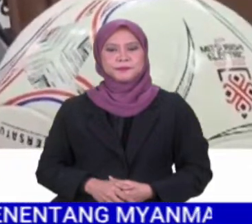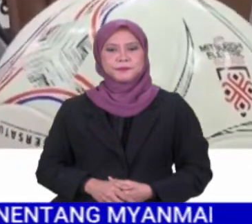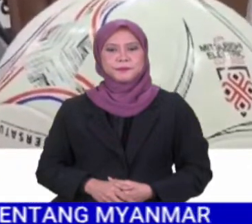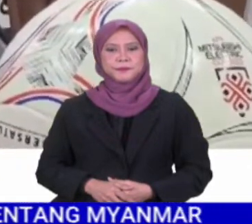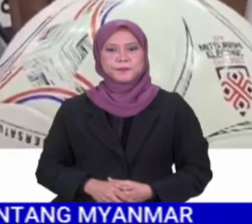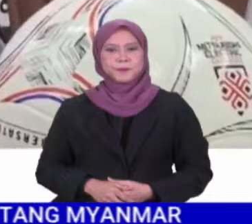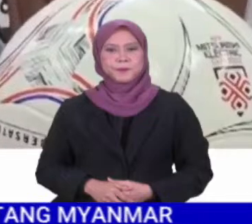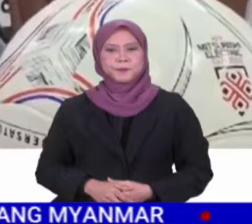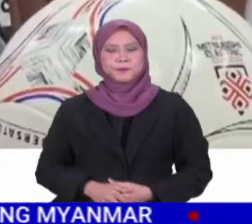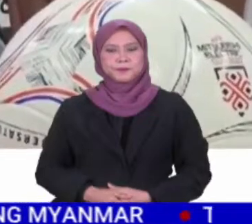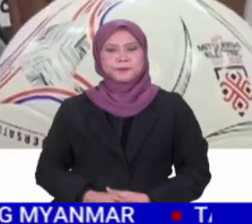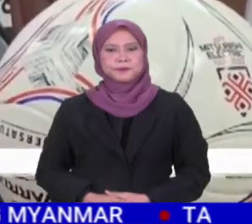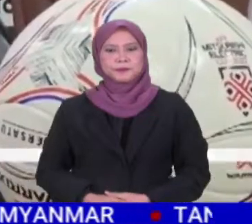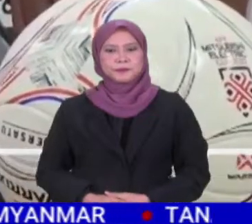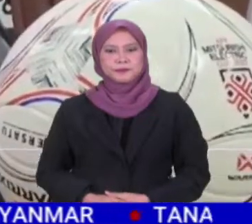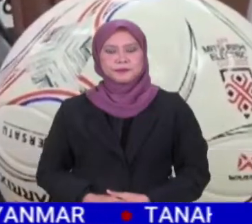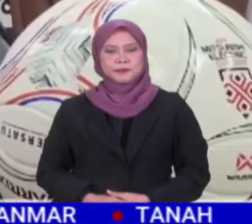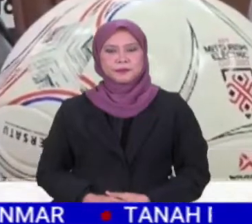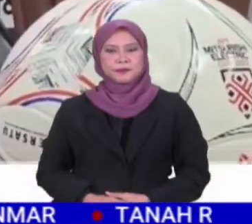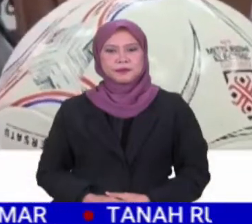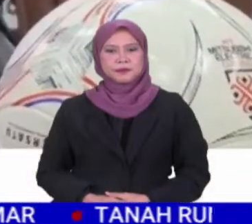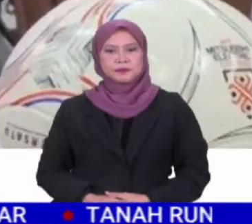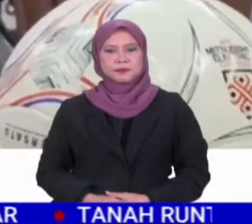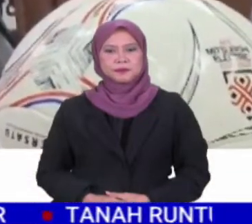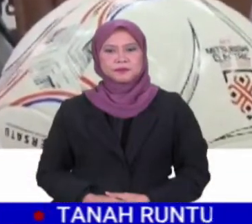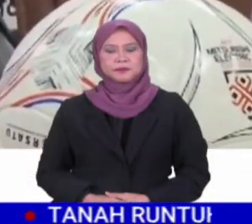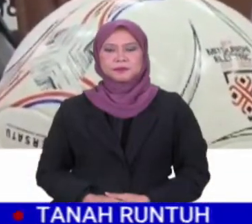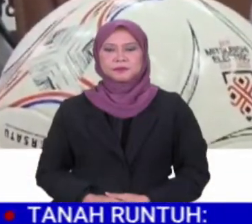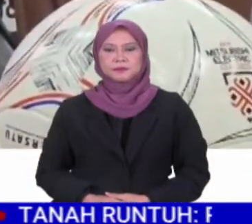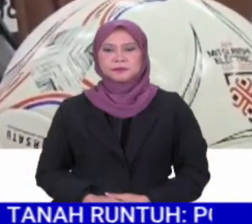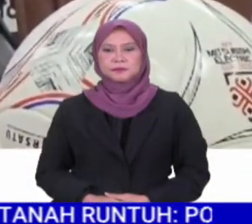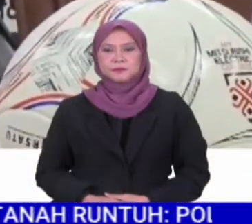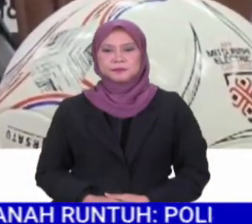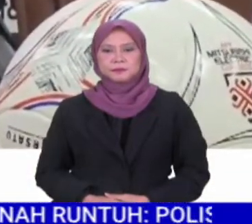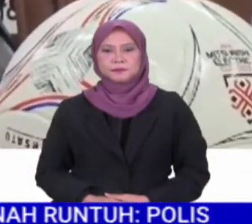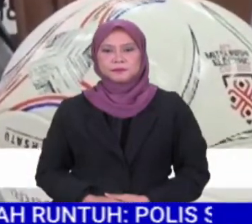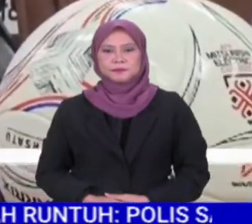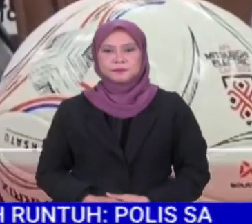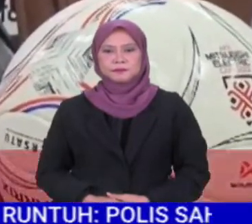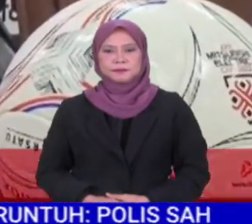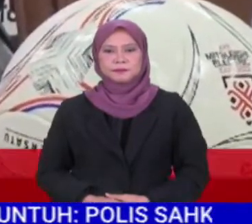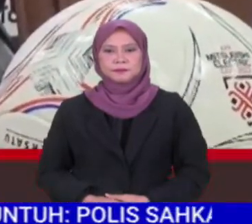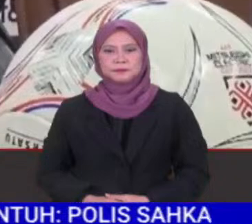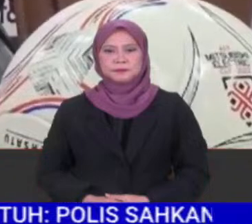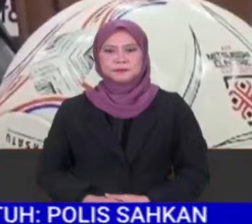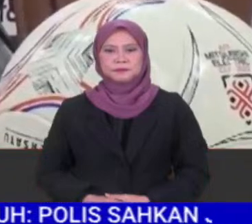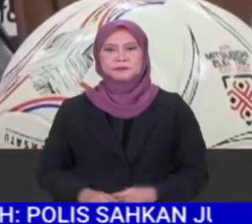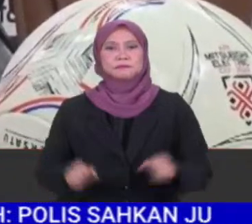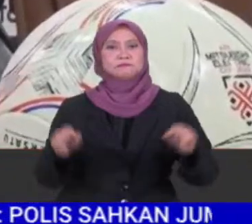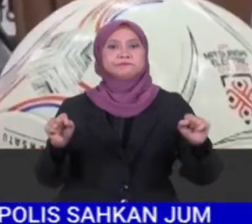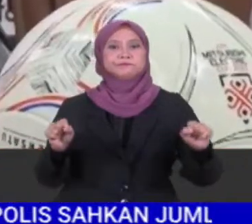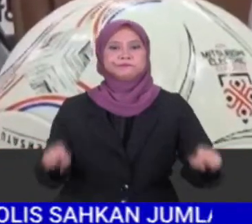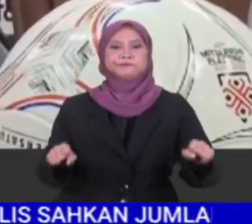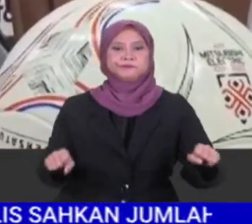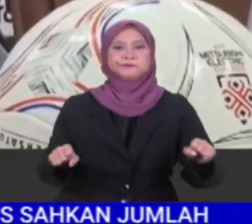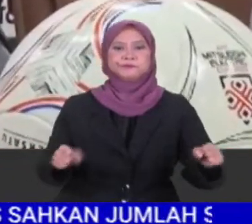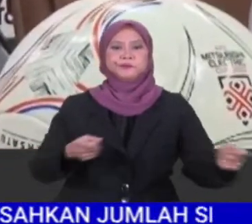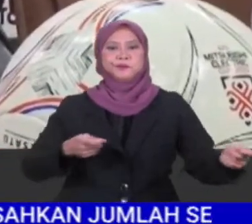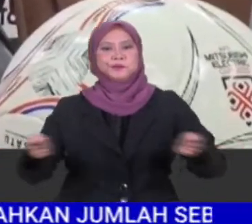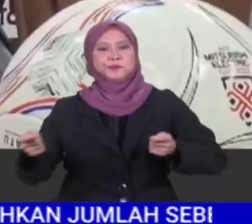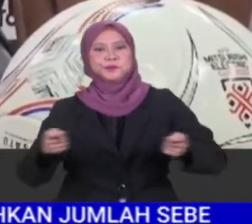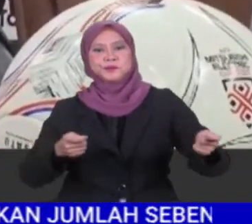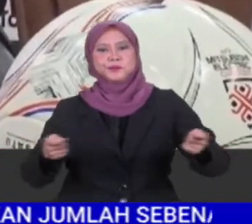Game performance, we are not beautiful, but I think we was control the game.